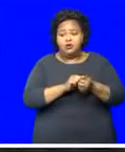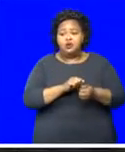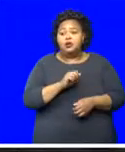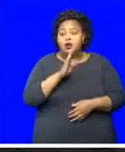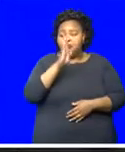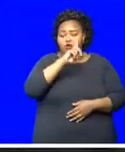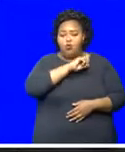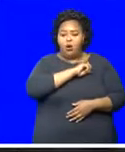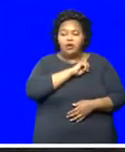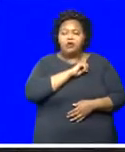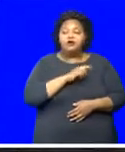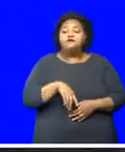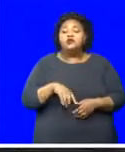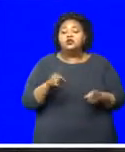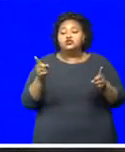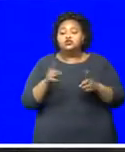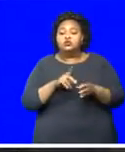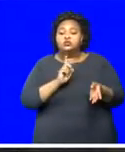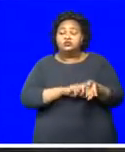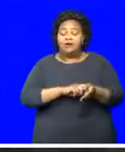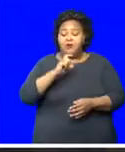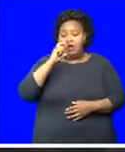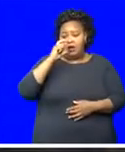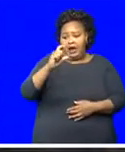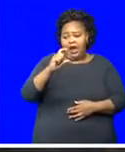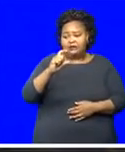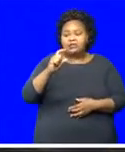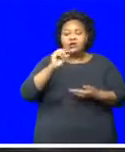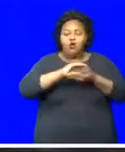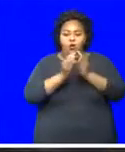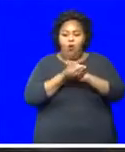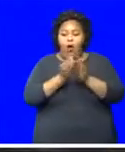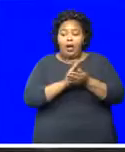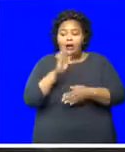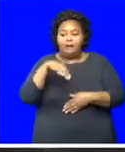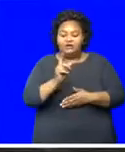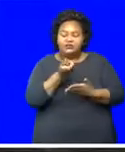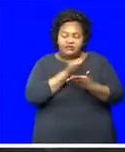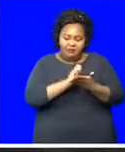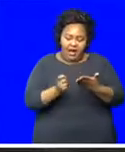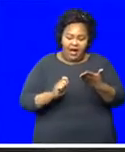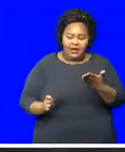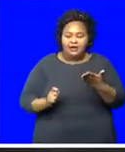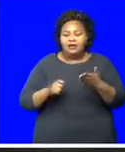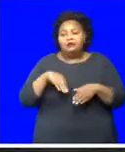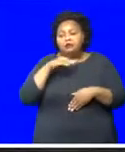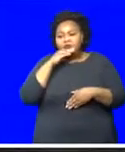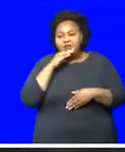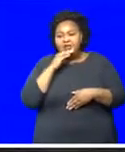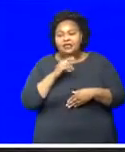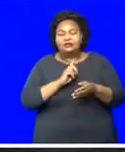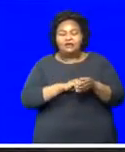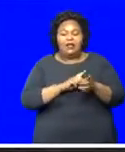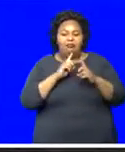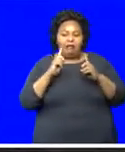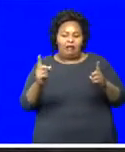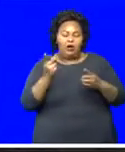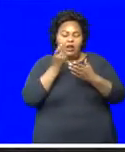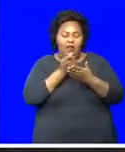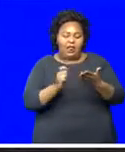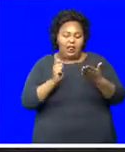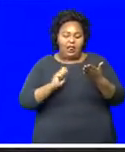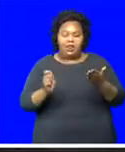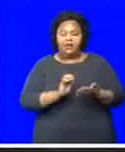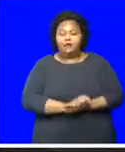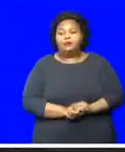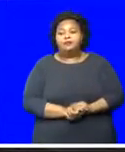bese sesibendela le temporary voter permit lokuthatha isikhathi ngoba yona vele siyibhala ngesandla but-ke ngemsa kwankulunkulu